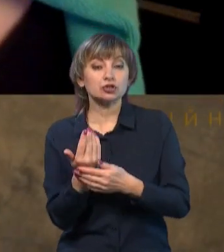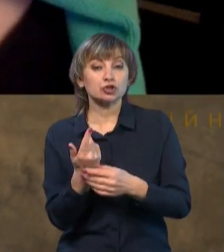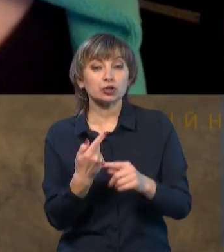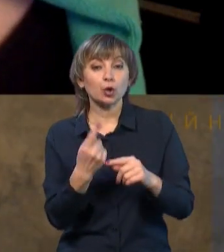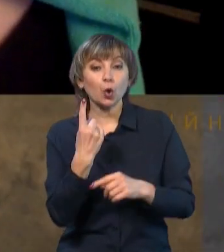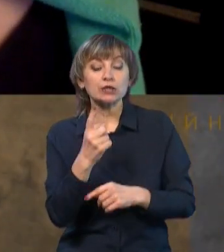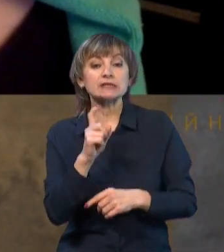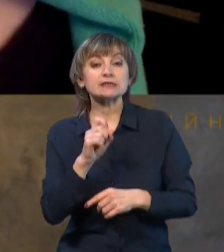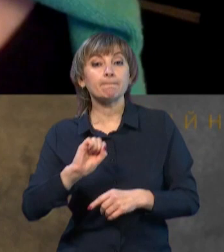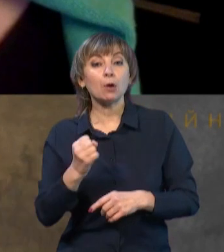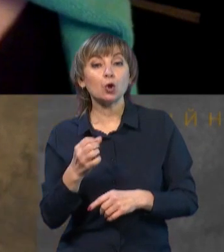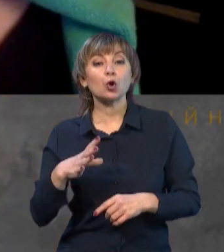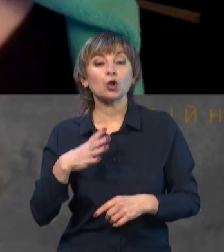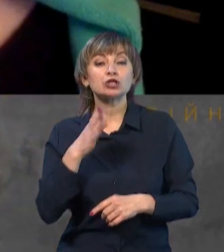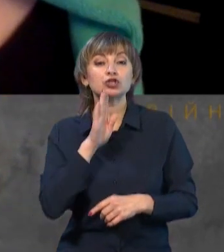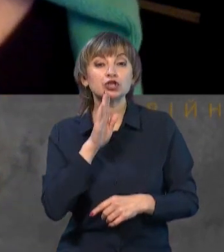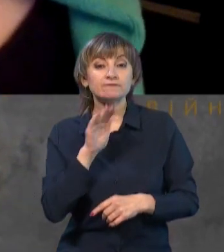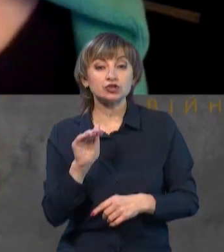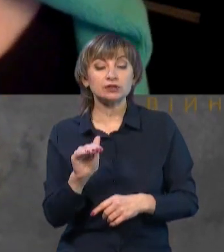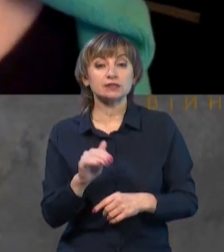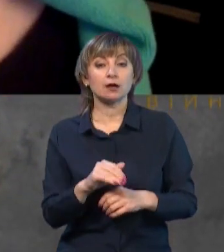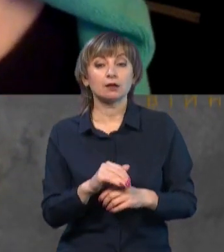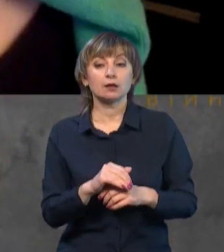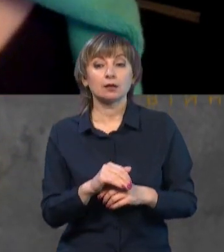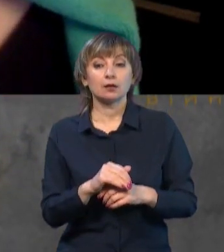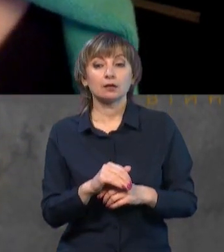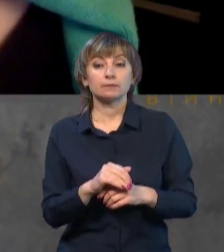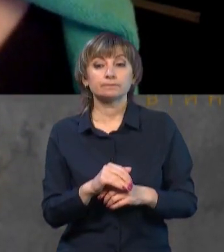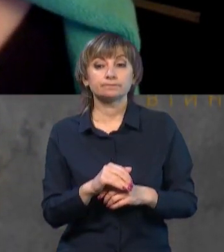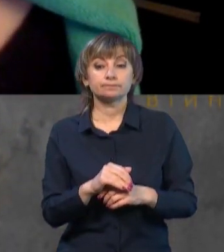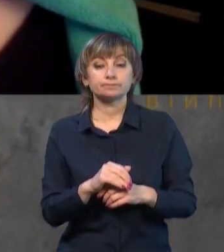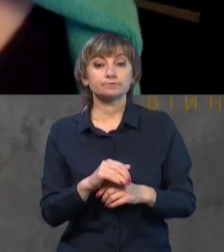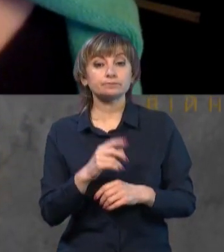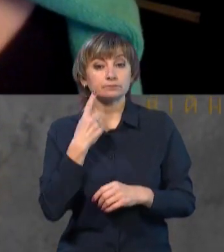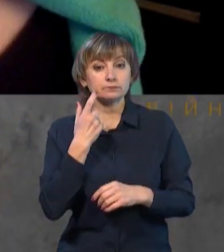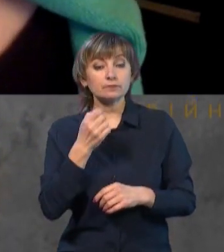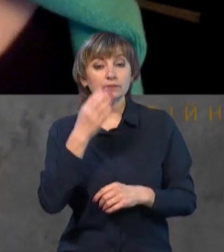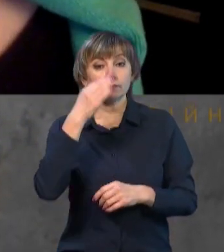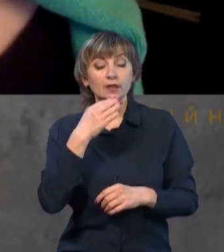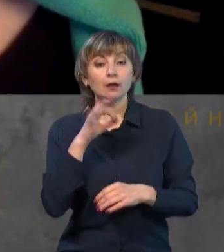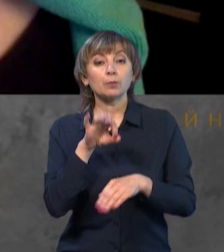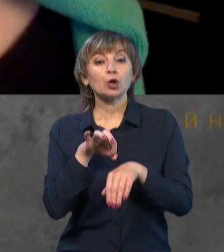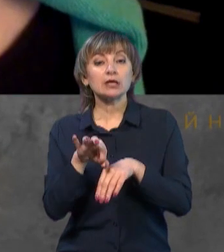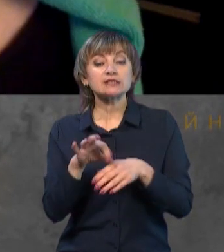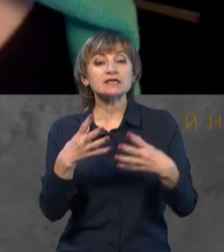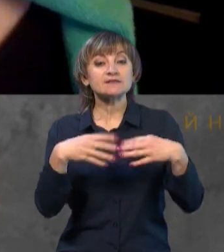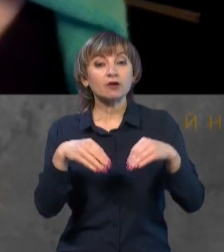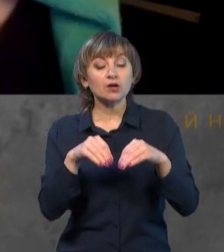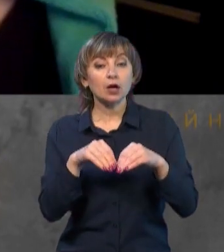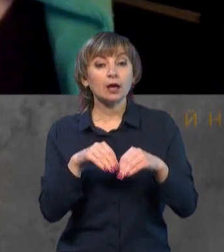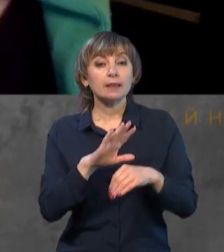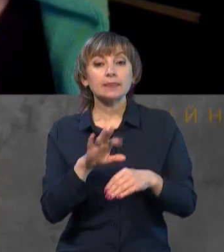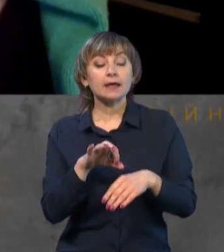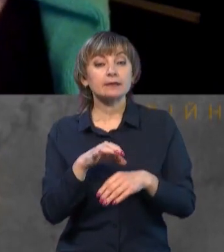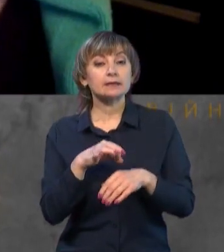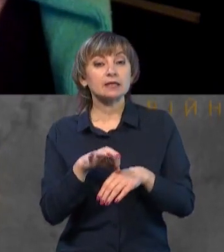із подруг, колишній дівчинці, яку аб'юзив її власний батько. Так, тобто йдеться про насильство в родині, так, але не